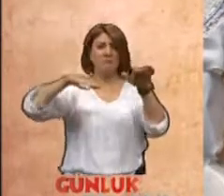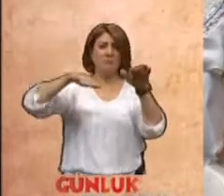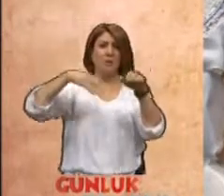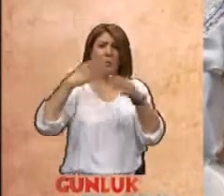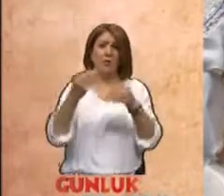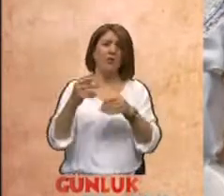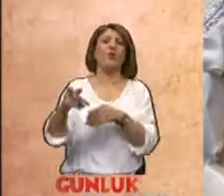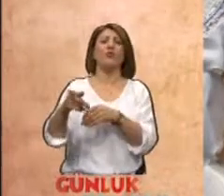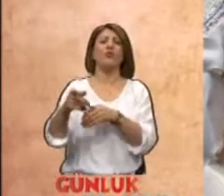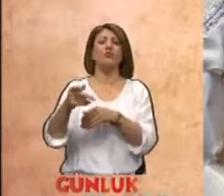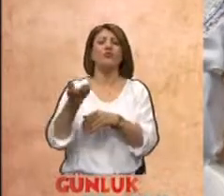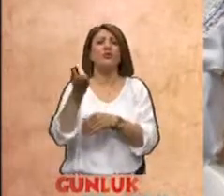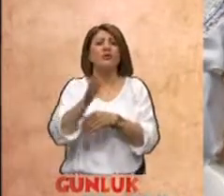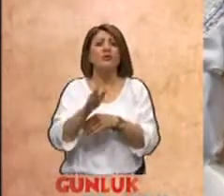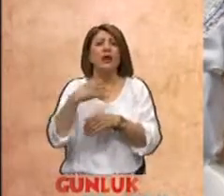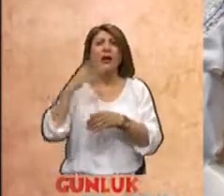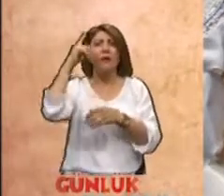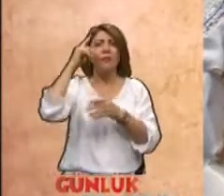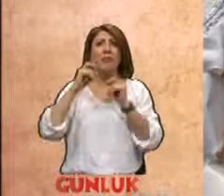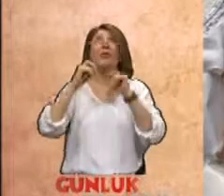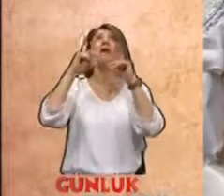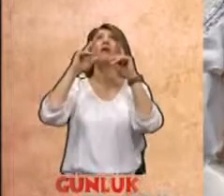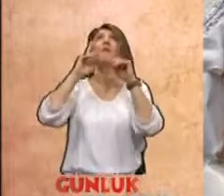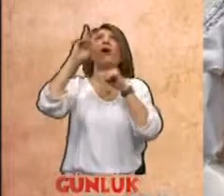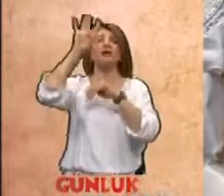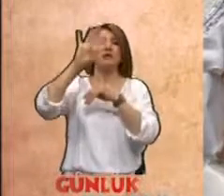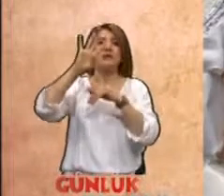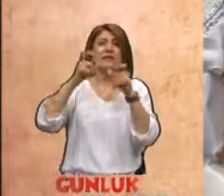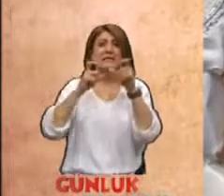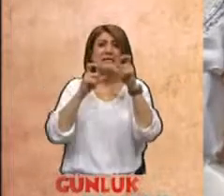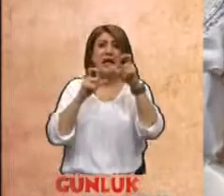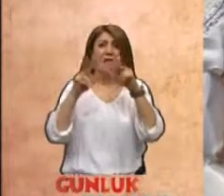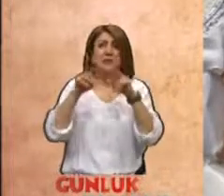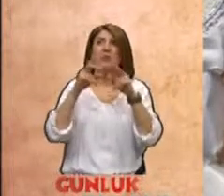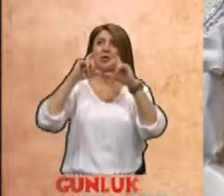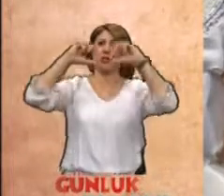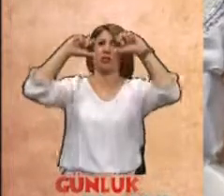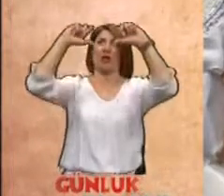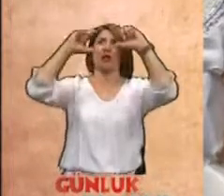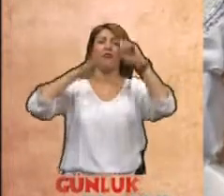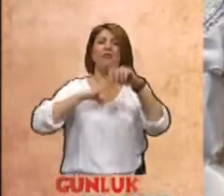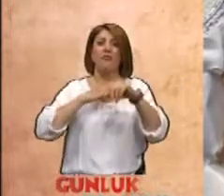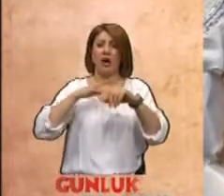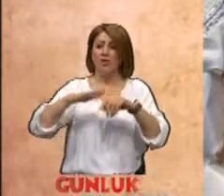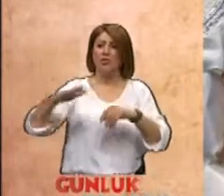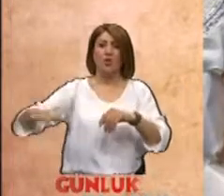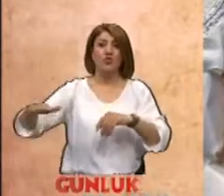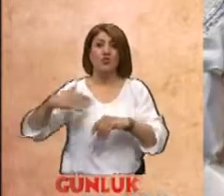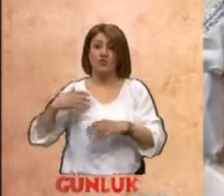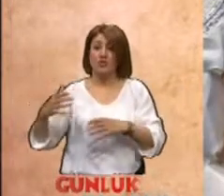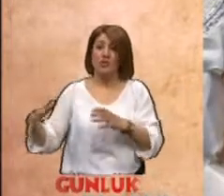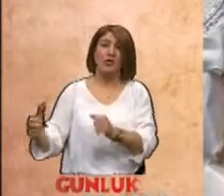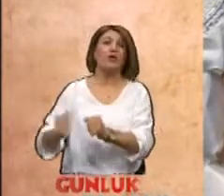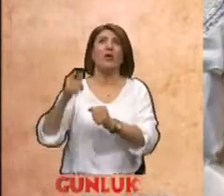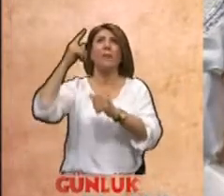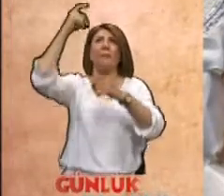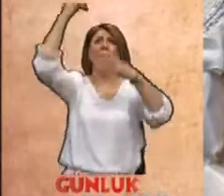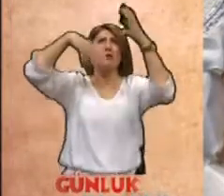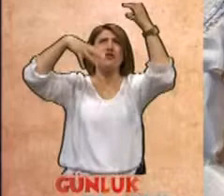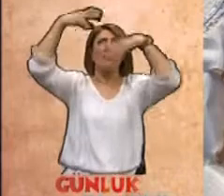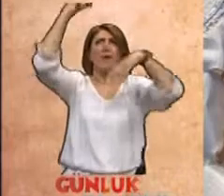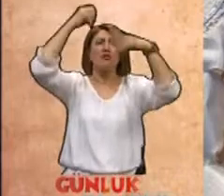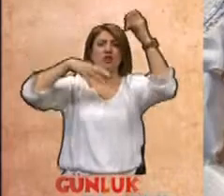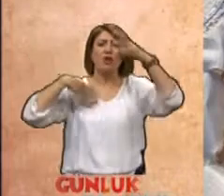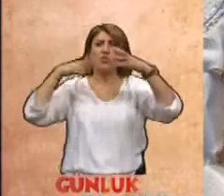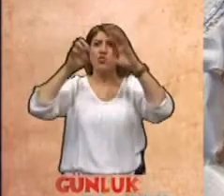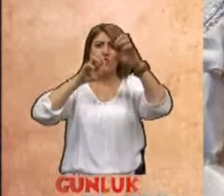sarsıldı. Caroline Guy başını kaldırdığında tavanda 40 santimetre çapında bir delikle karşılaştı. Çocuklarıyla birlikte tavandan düşen parçaları